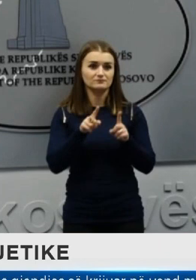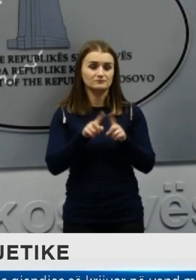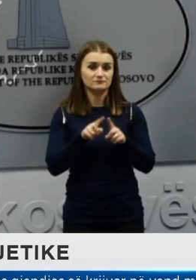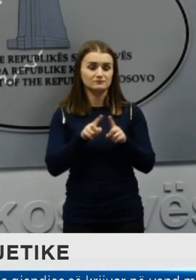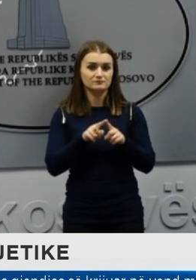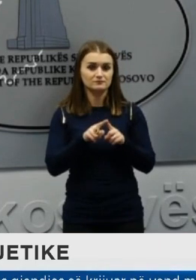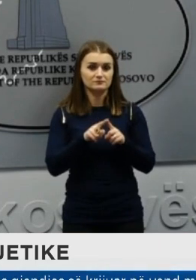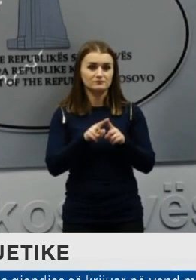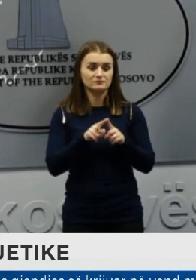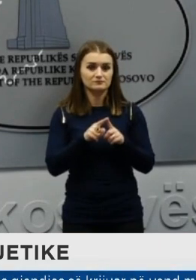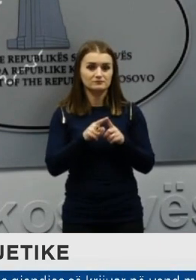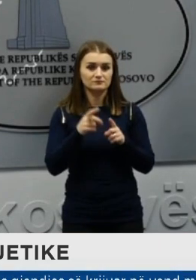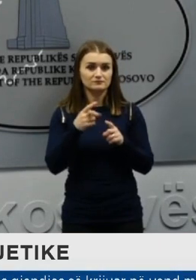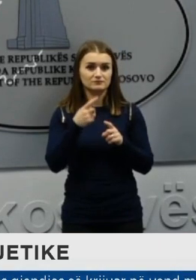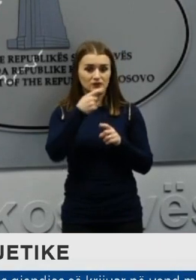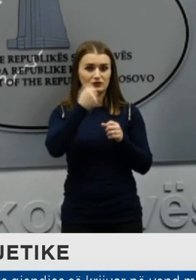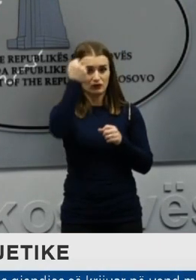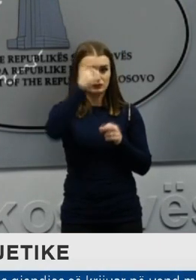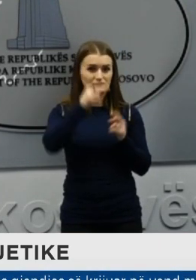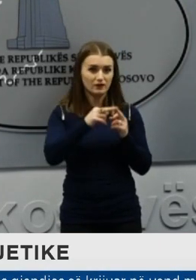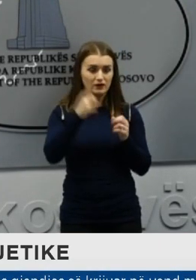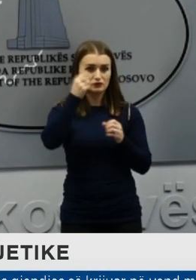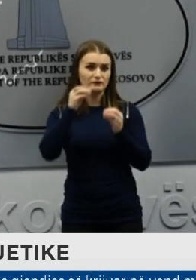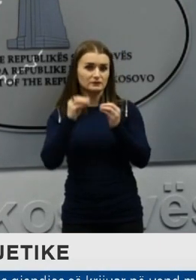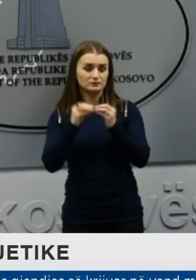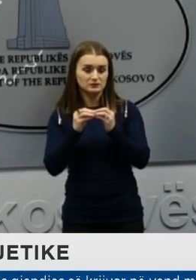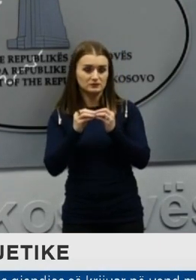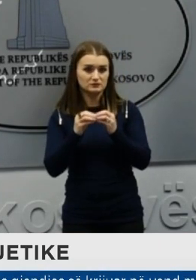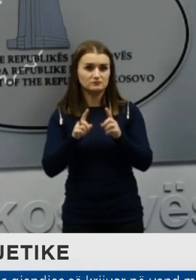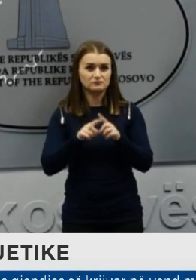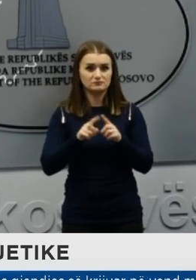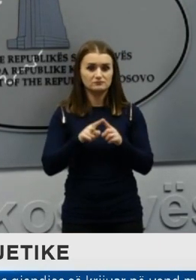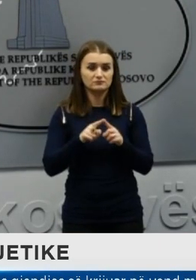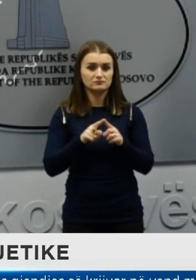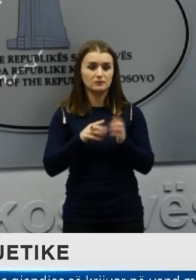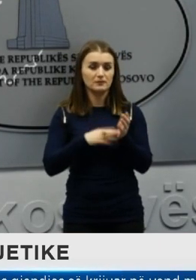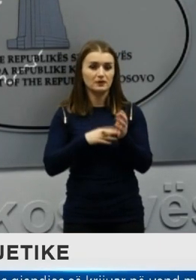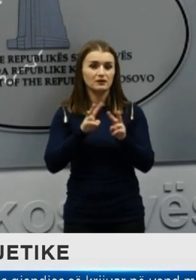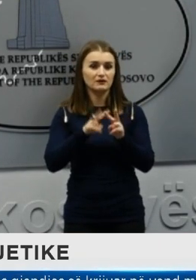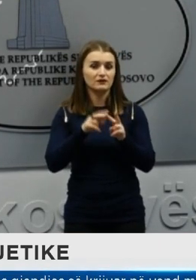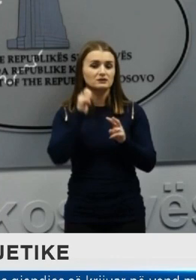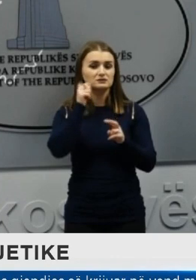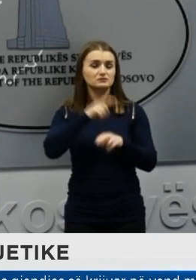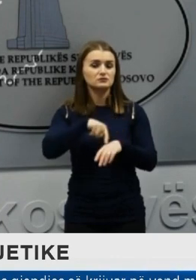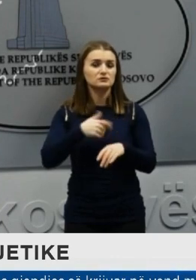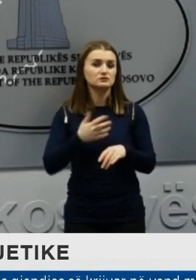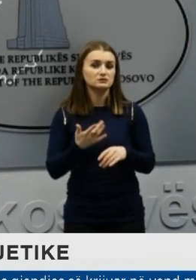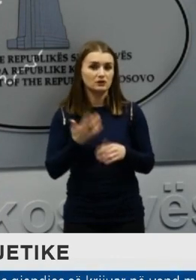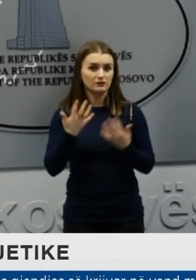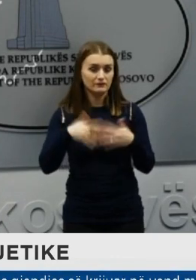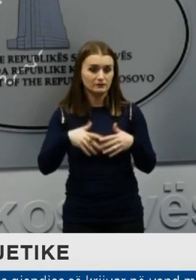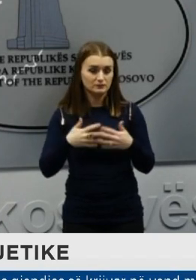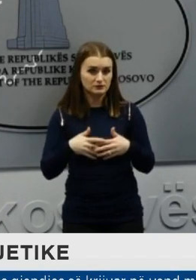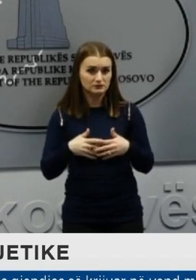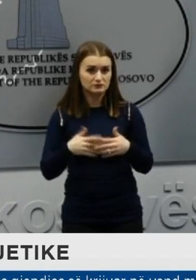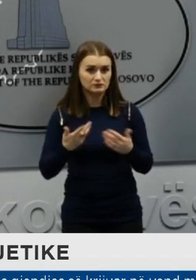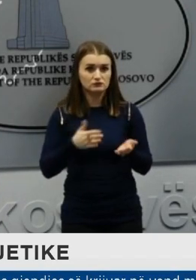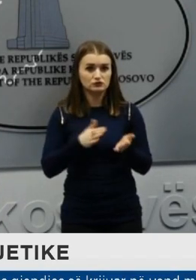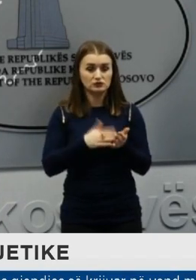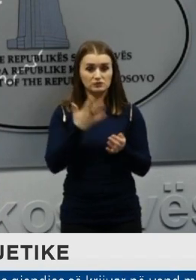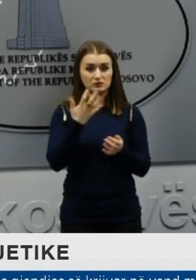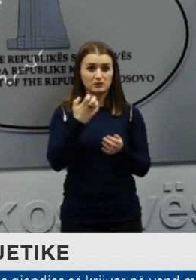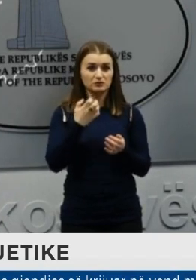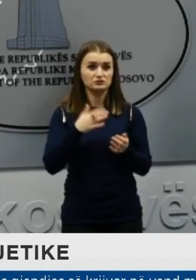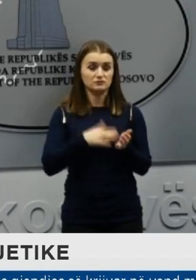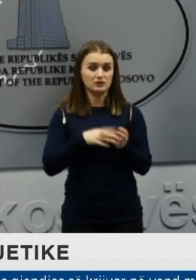650 MW, që nuk kuptën që së faku 500 MW qdo dit i importojnë. Nëse importojnë 500 MW qdo dit, i bje diku 5-6 milion euro në